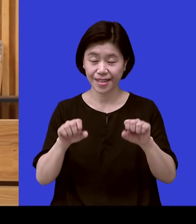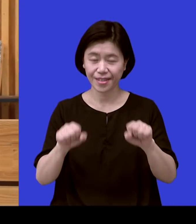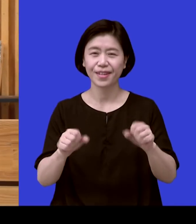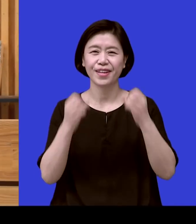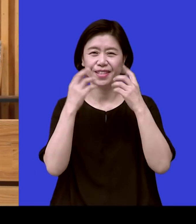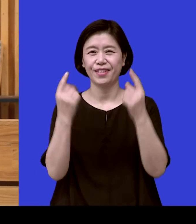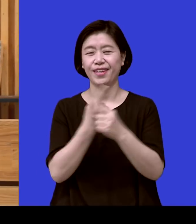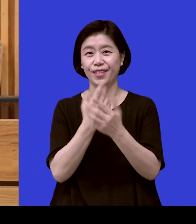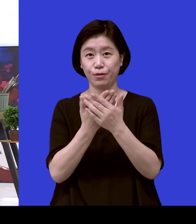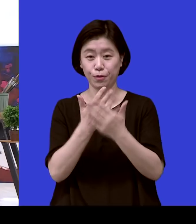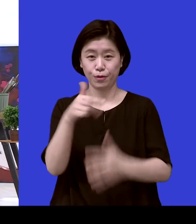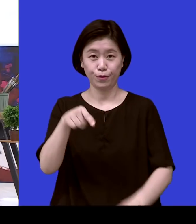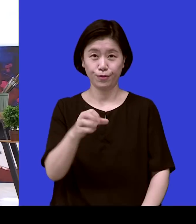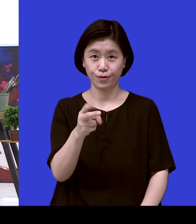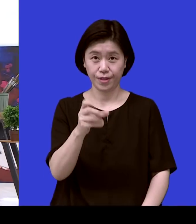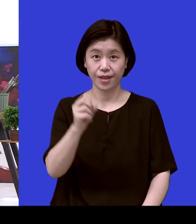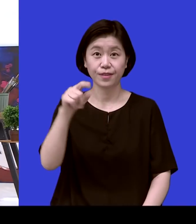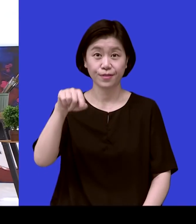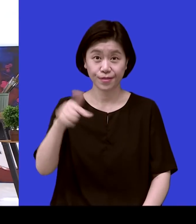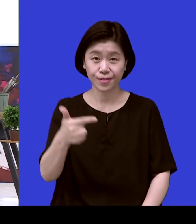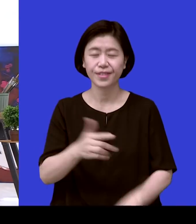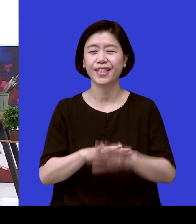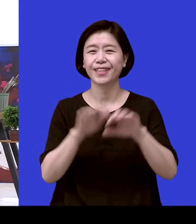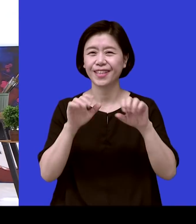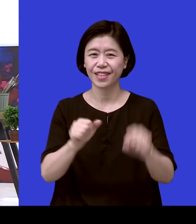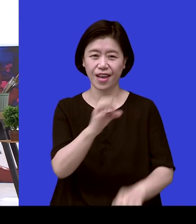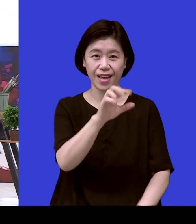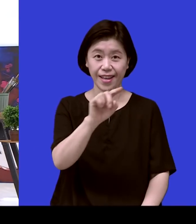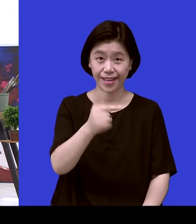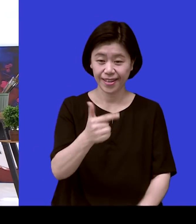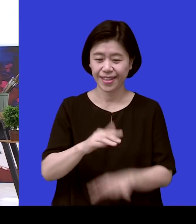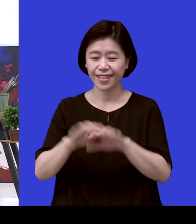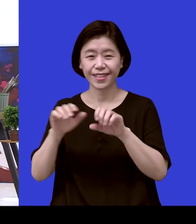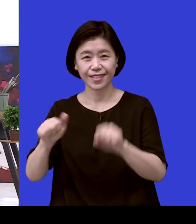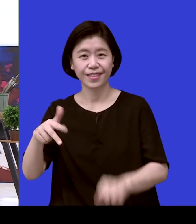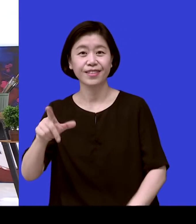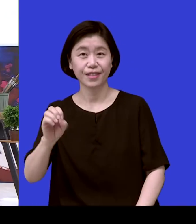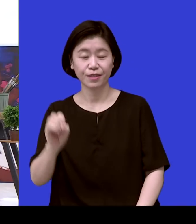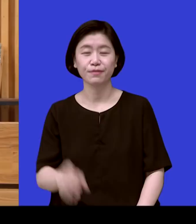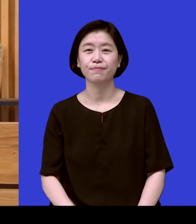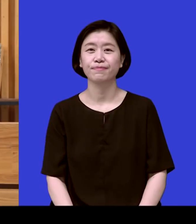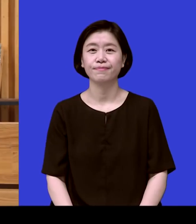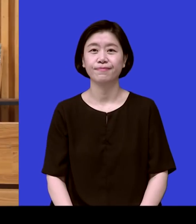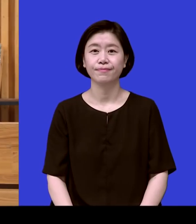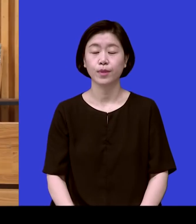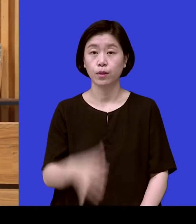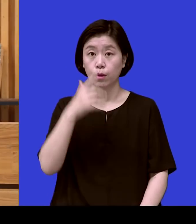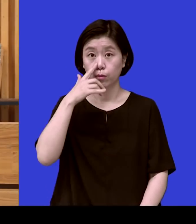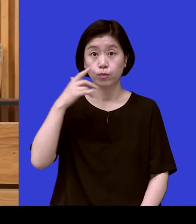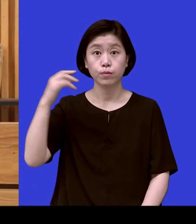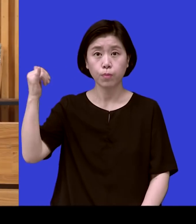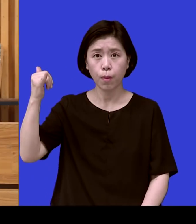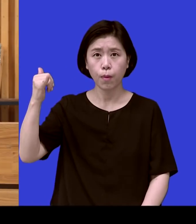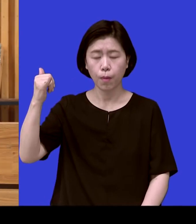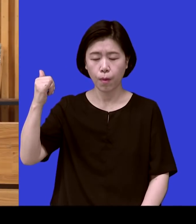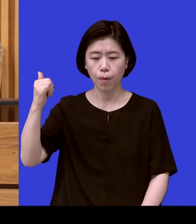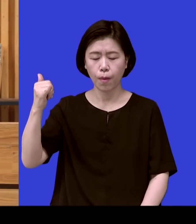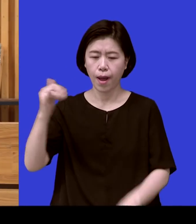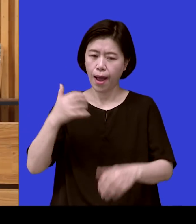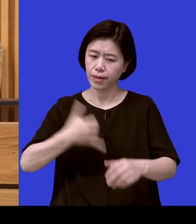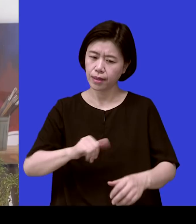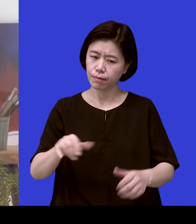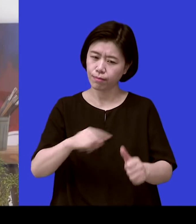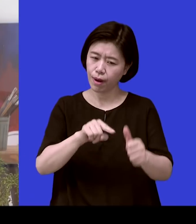안녕하세요. 새롭게 와서서 주영훈입니다. 안녕하세요. 안수지입니다. 안녕하세요. 정범균입니다. 부모에게도 면허가 필요하다. 이